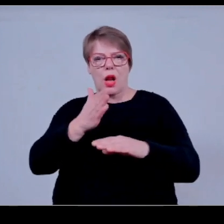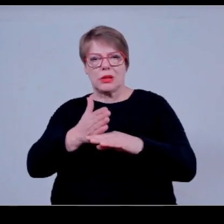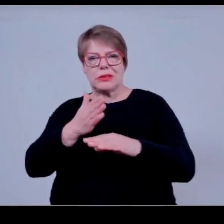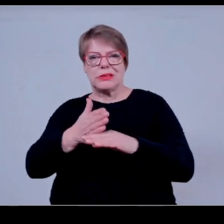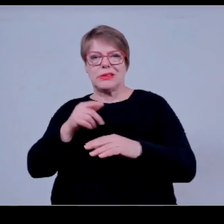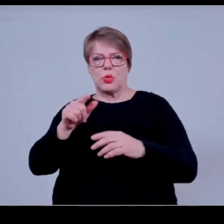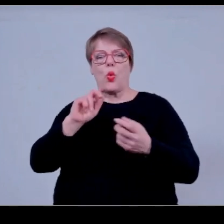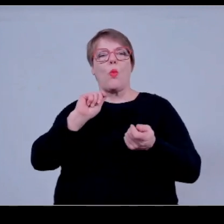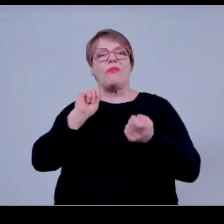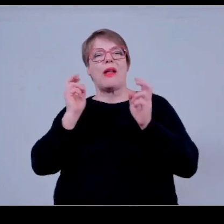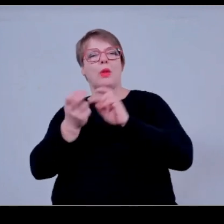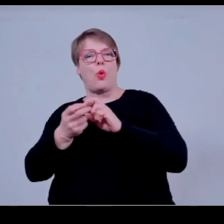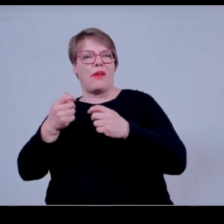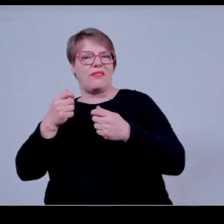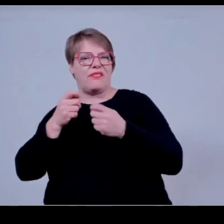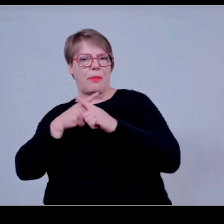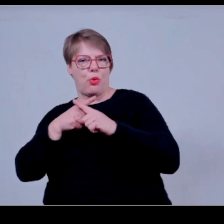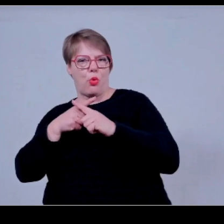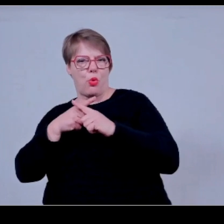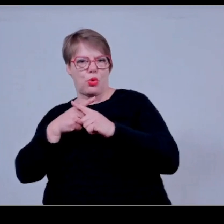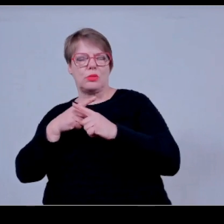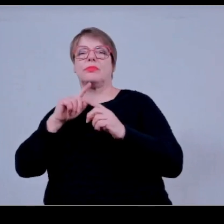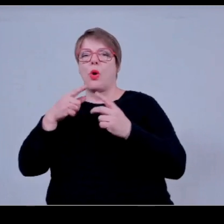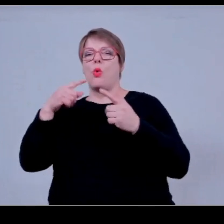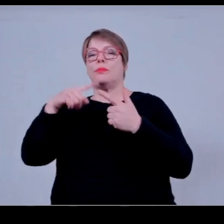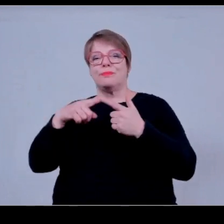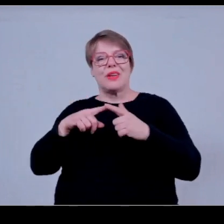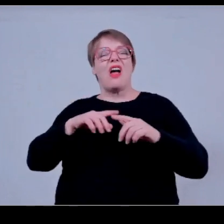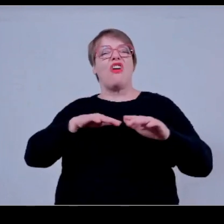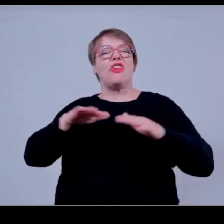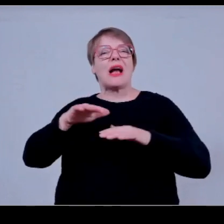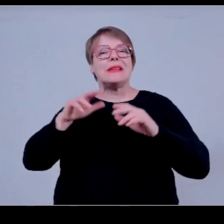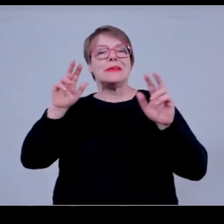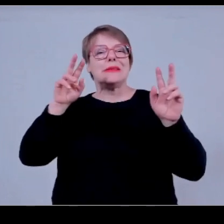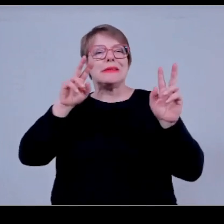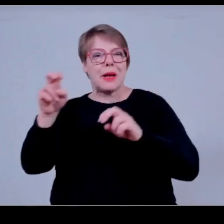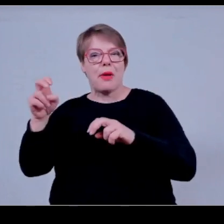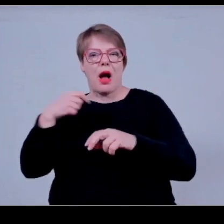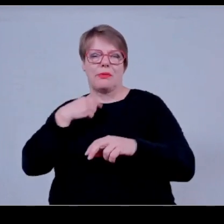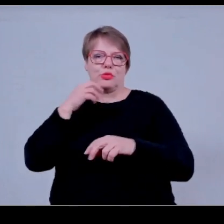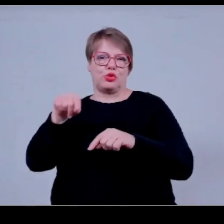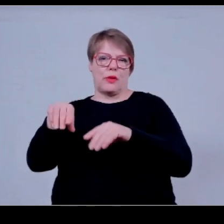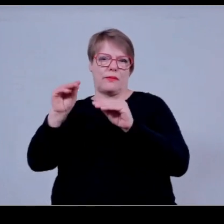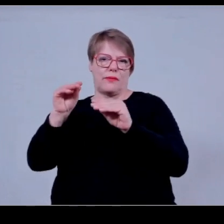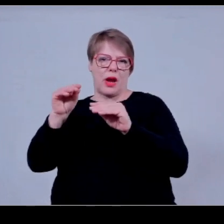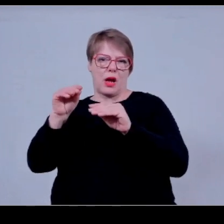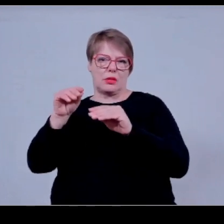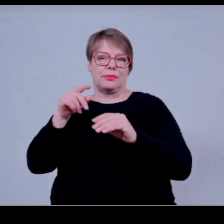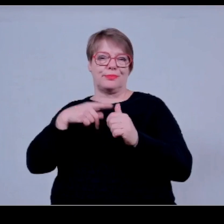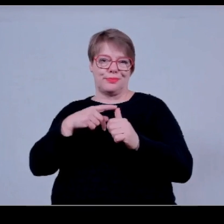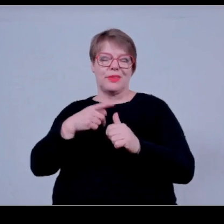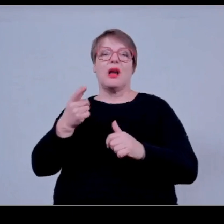rund um München, Nürnberg, Würzburg, Regensburg, Augsburg und Ingolstadt. Und damit ist das Ziel aus dem